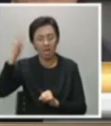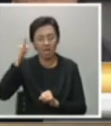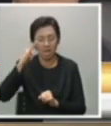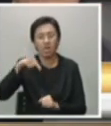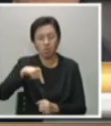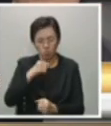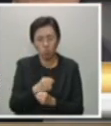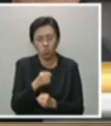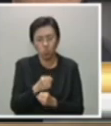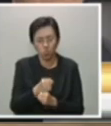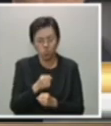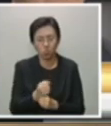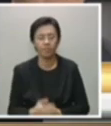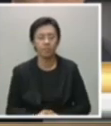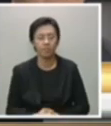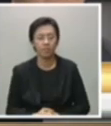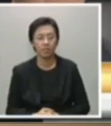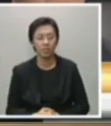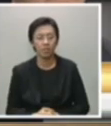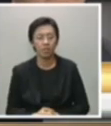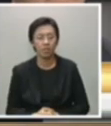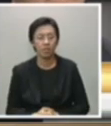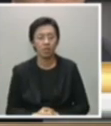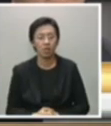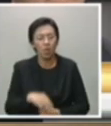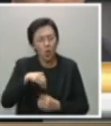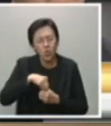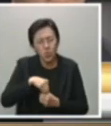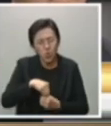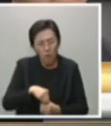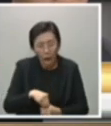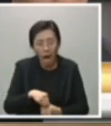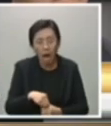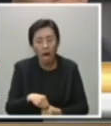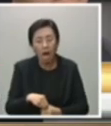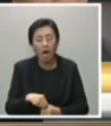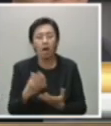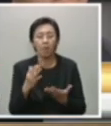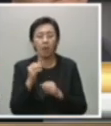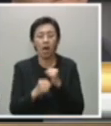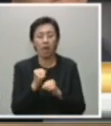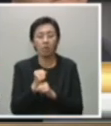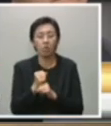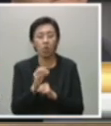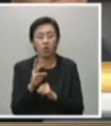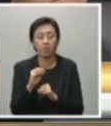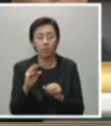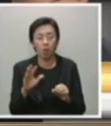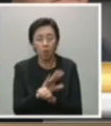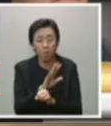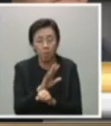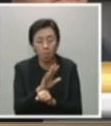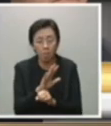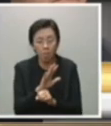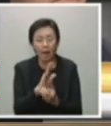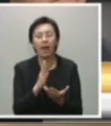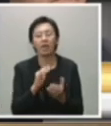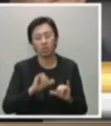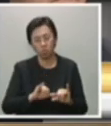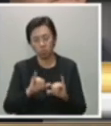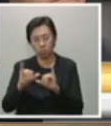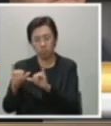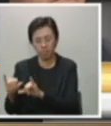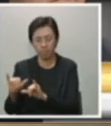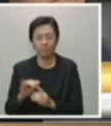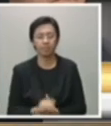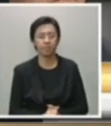านั้นและจะหมดสิทธิ์พักอาศัยเมื่อออกจากราชการไม่ว่ากรณีใดๆโดยเฉพาะอ